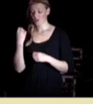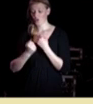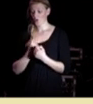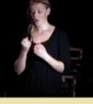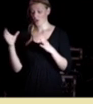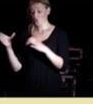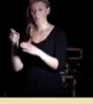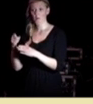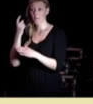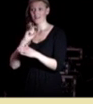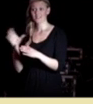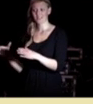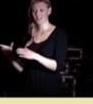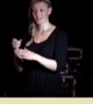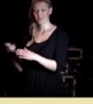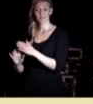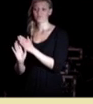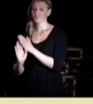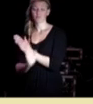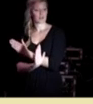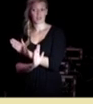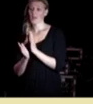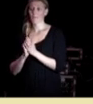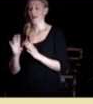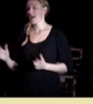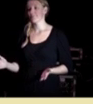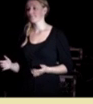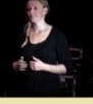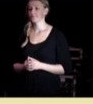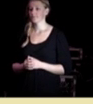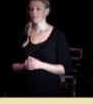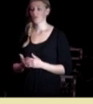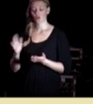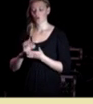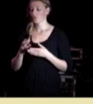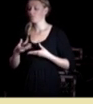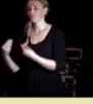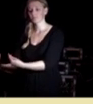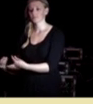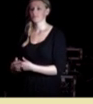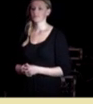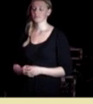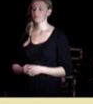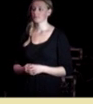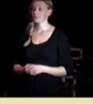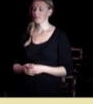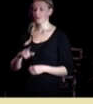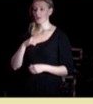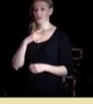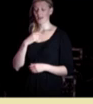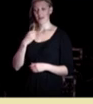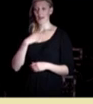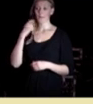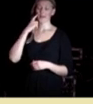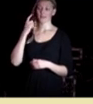er det en hel gruppe mennesker som blir stengt utenfor i forhold til det, og som ikke får lov å ta imot det. Min